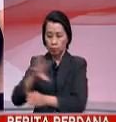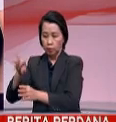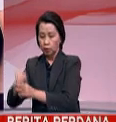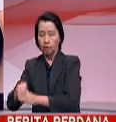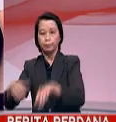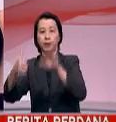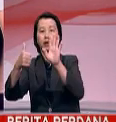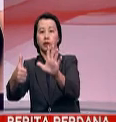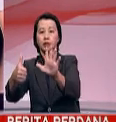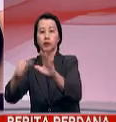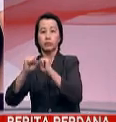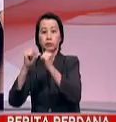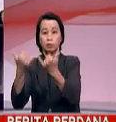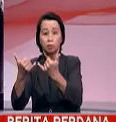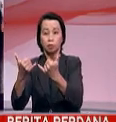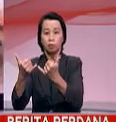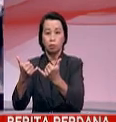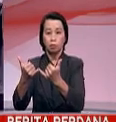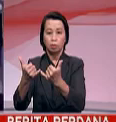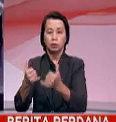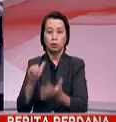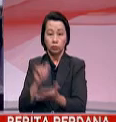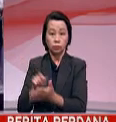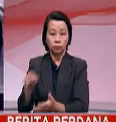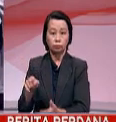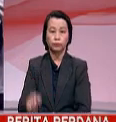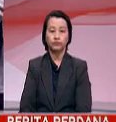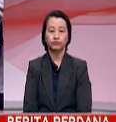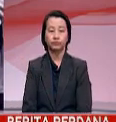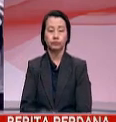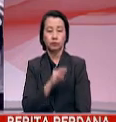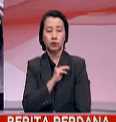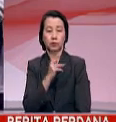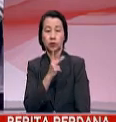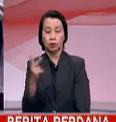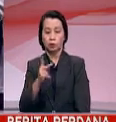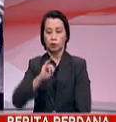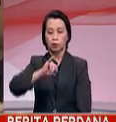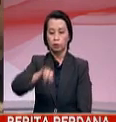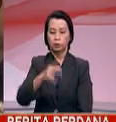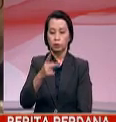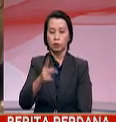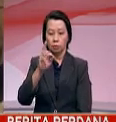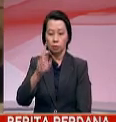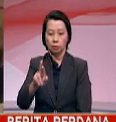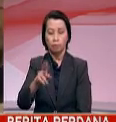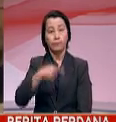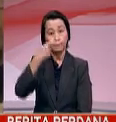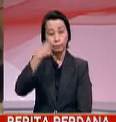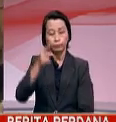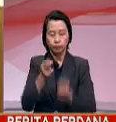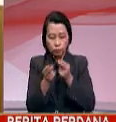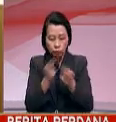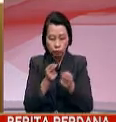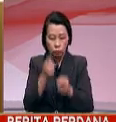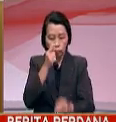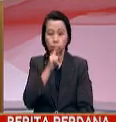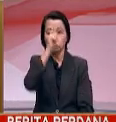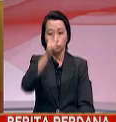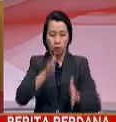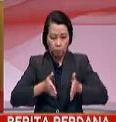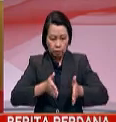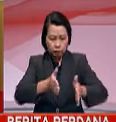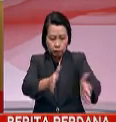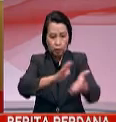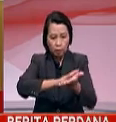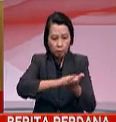melibatkan keenam-enam syarikat konsesi tersebut. Menteri Kanan Kerja Raya Datuk Seri Fadilah Yusof berkata usaha bagi memastikan jalan